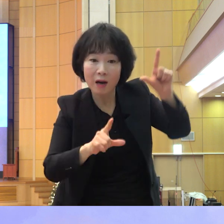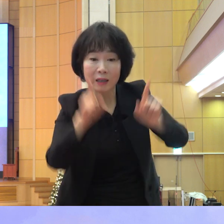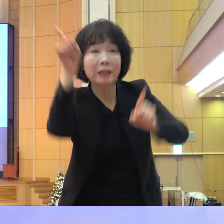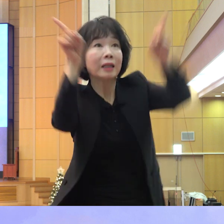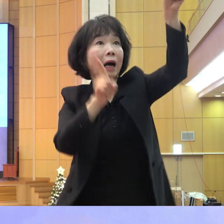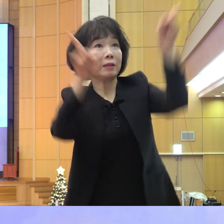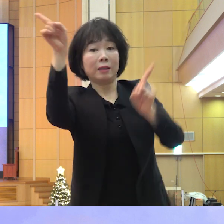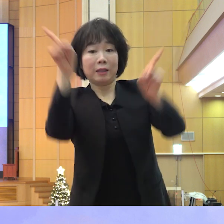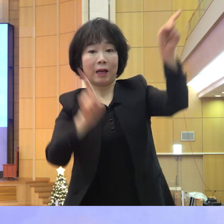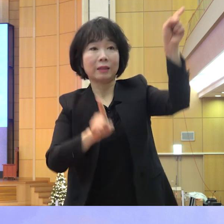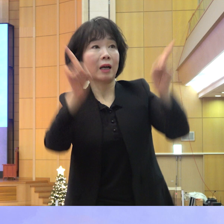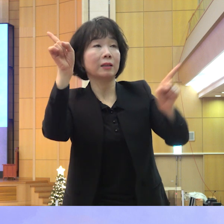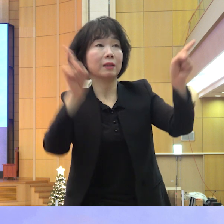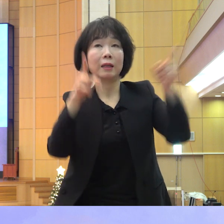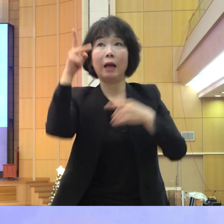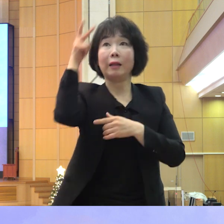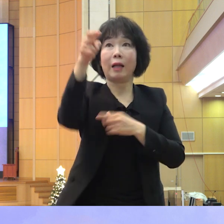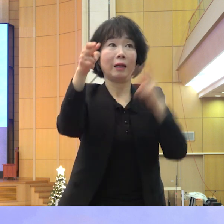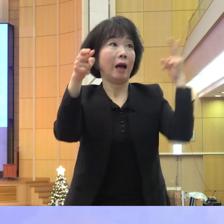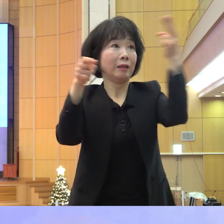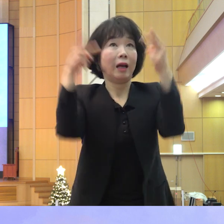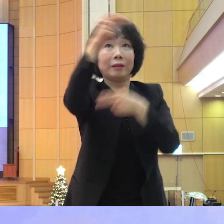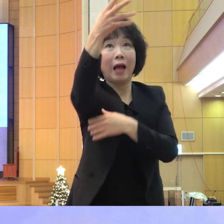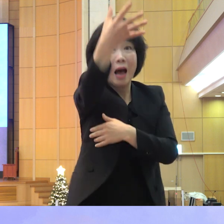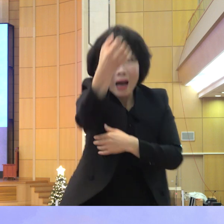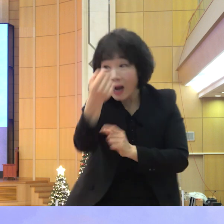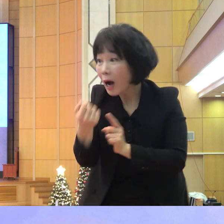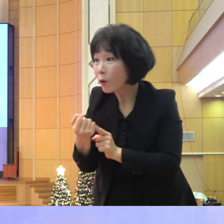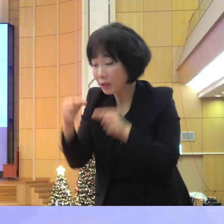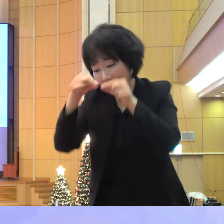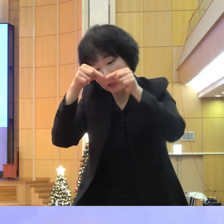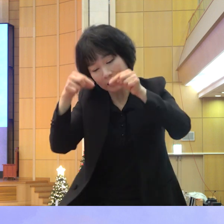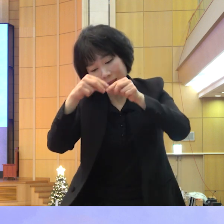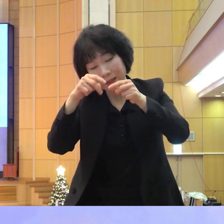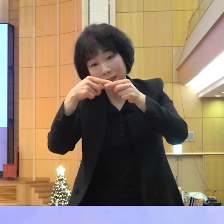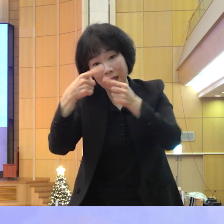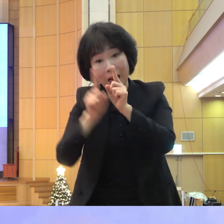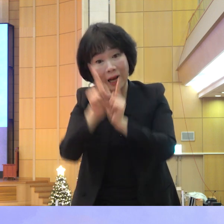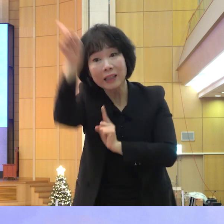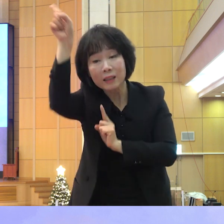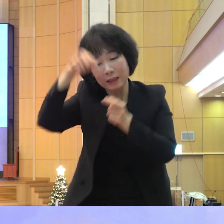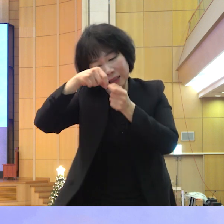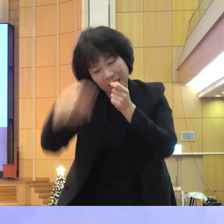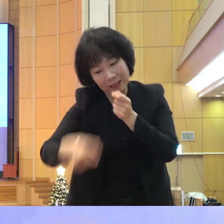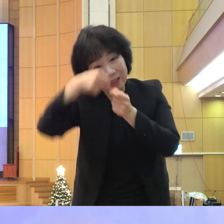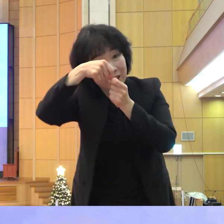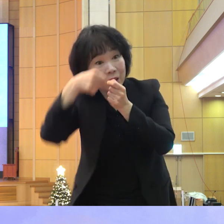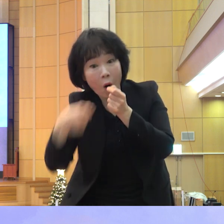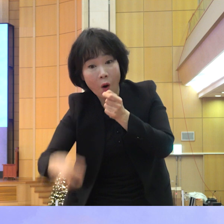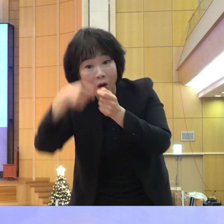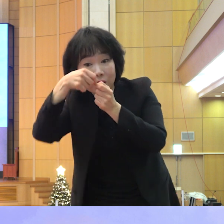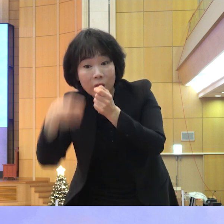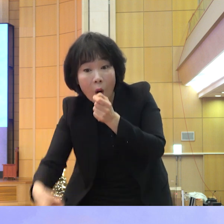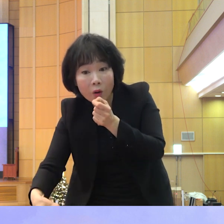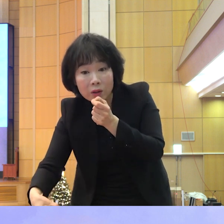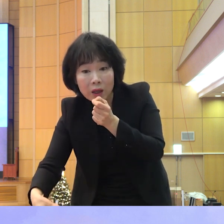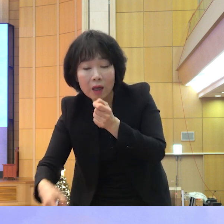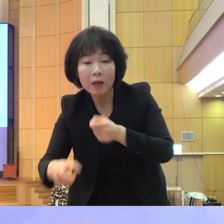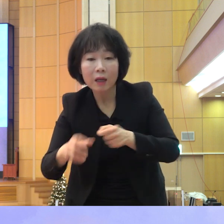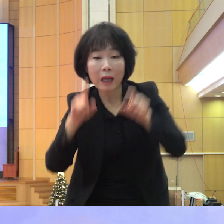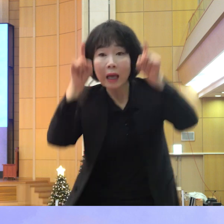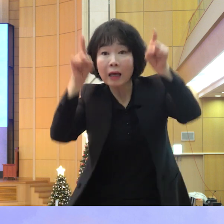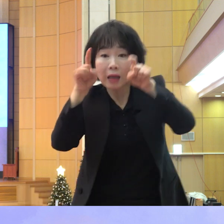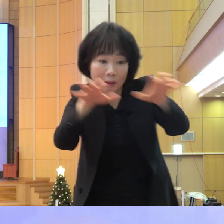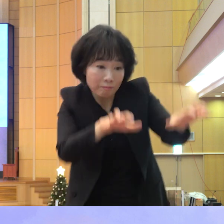군데군데 가지고 껍질을 벗긴 다음에 양떼가 와서 개천에 물가에 와서 물